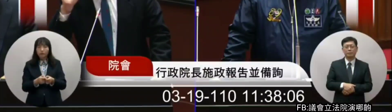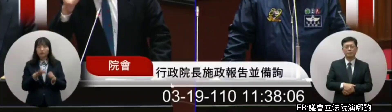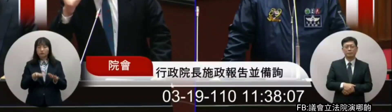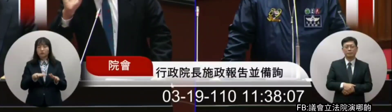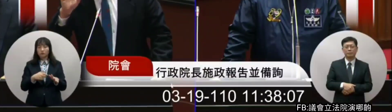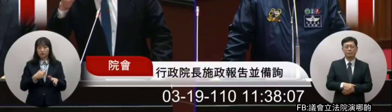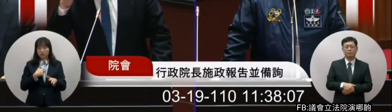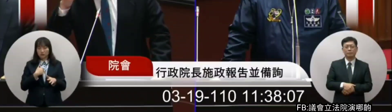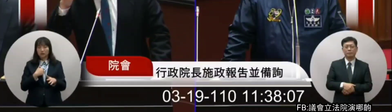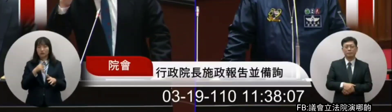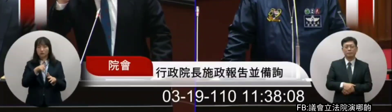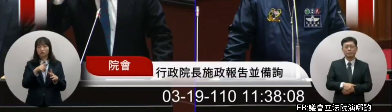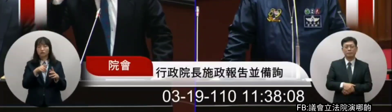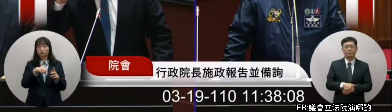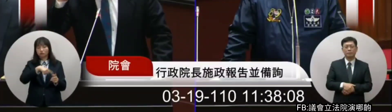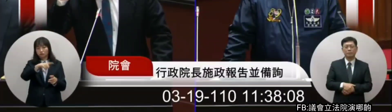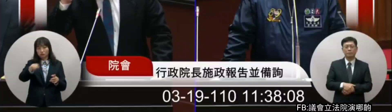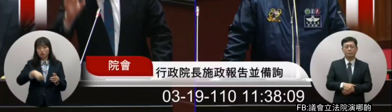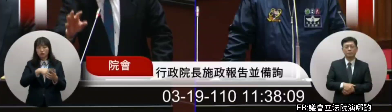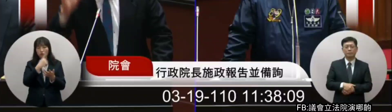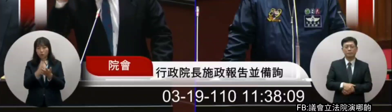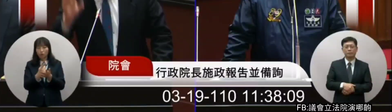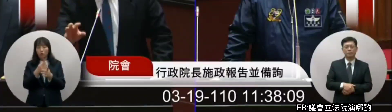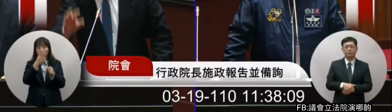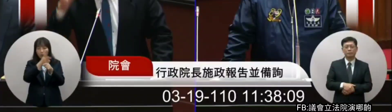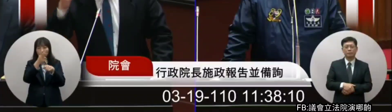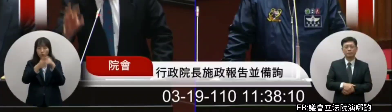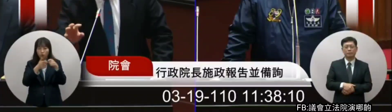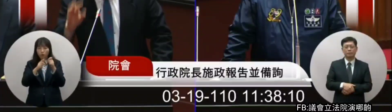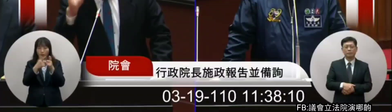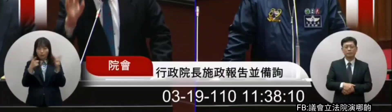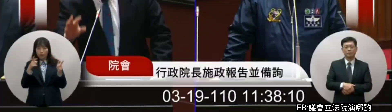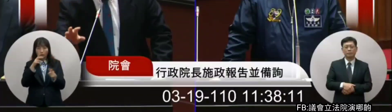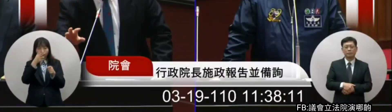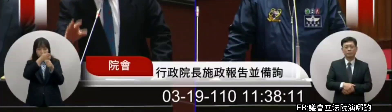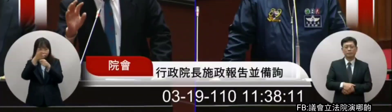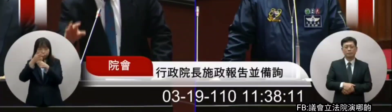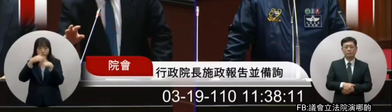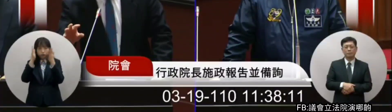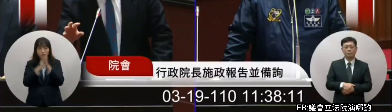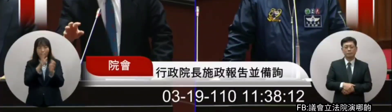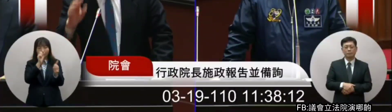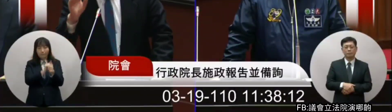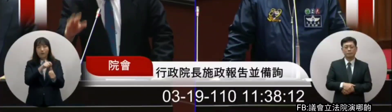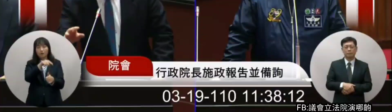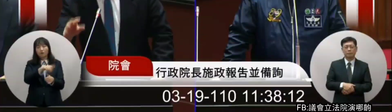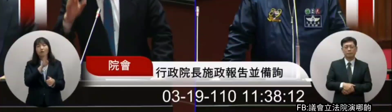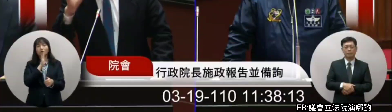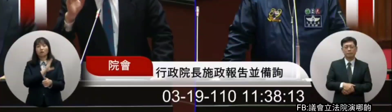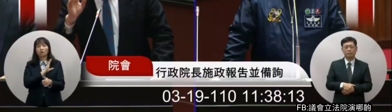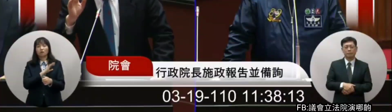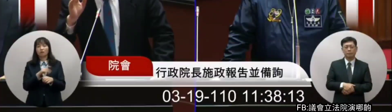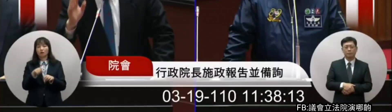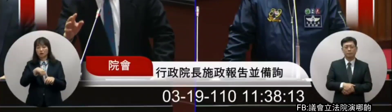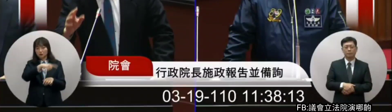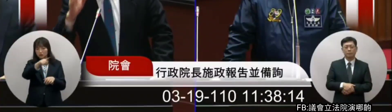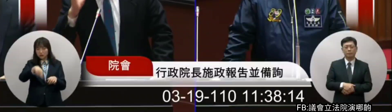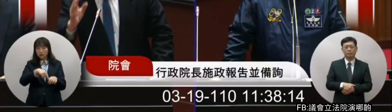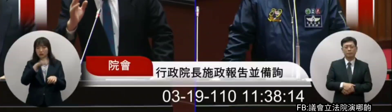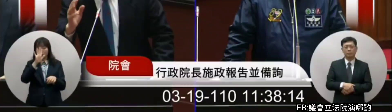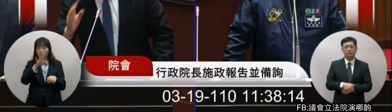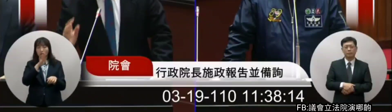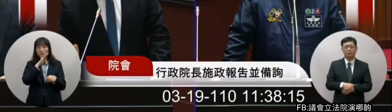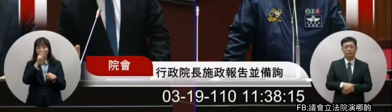经掌握，然后他们整个的录影带各方面的监视器都也有拍到，就是他们。而这些人有的